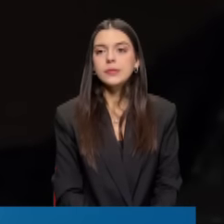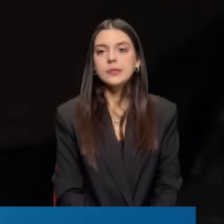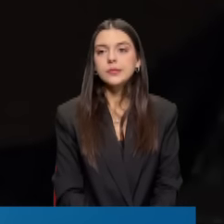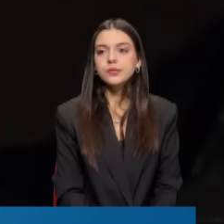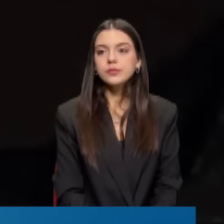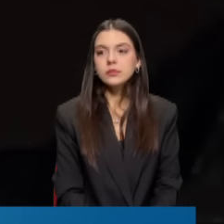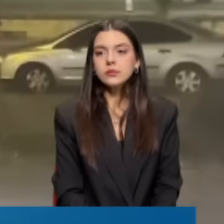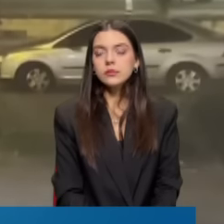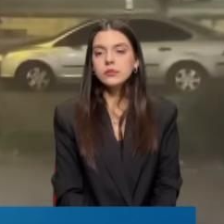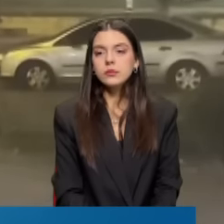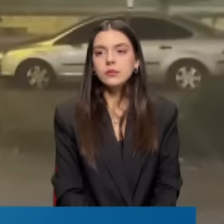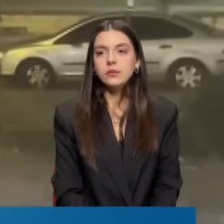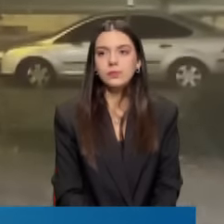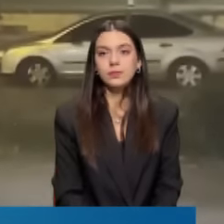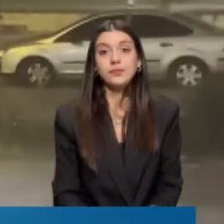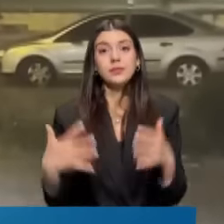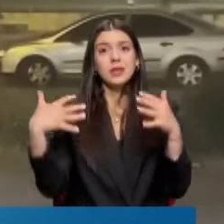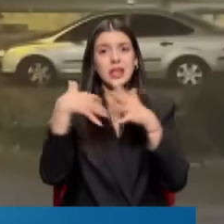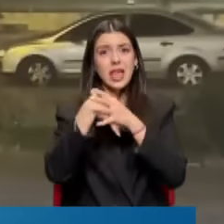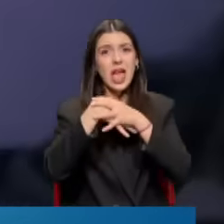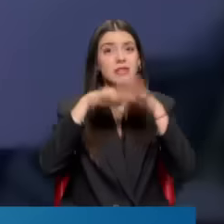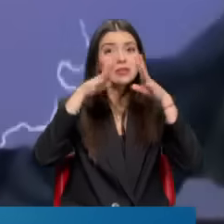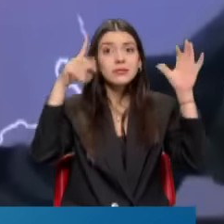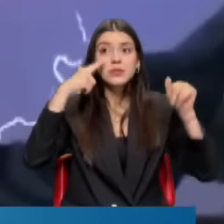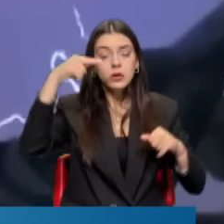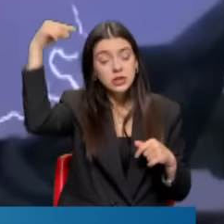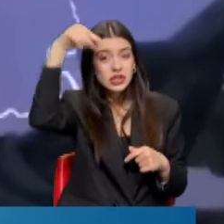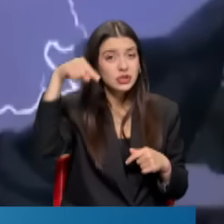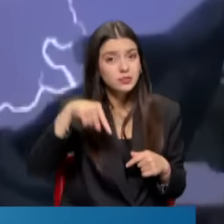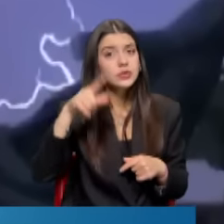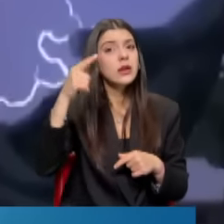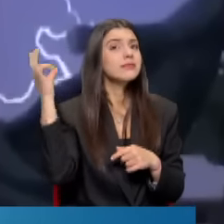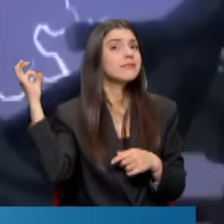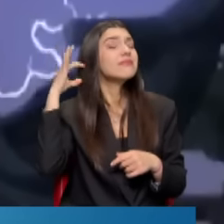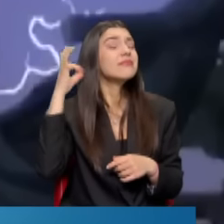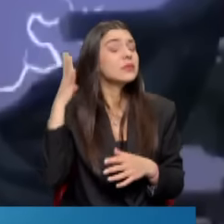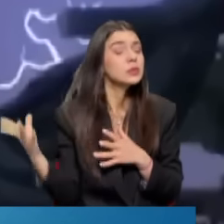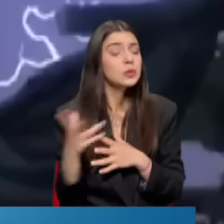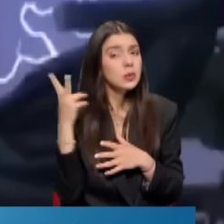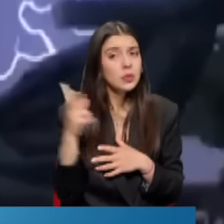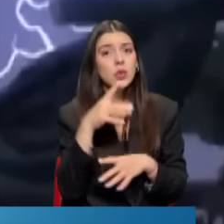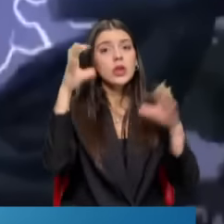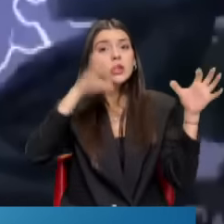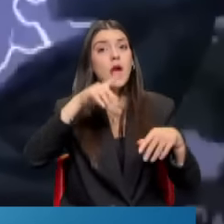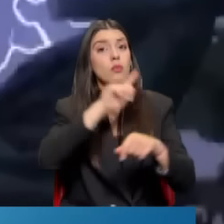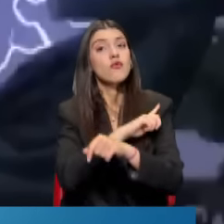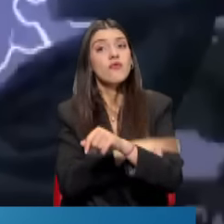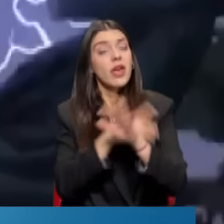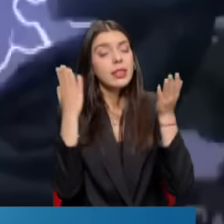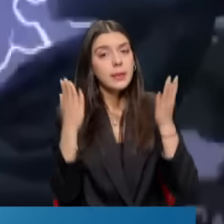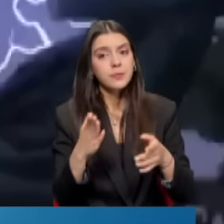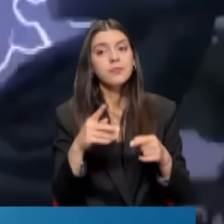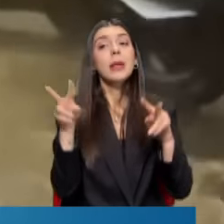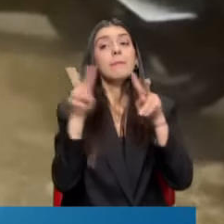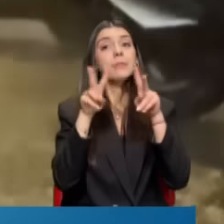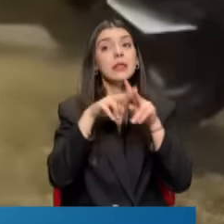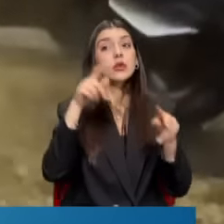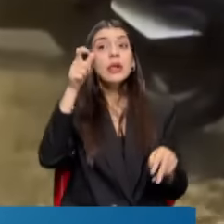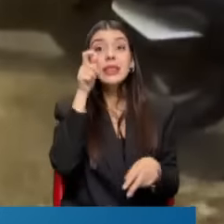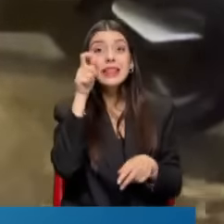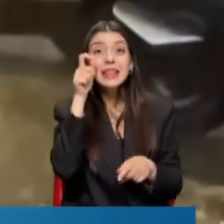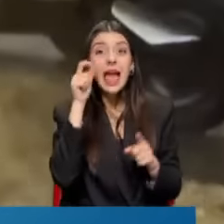geçelim geceyi aydınlatan Şimşekler gök gürültüsü ve sonrasında kuvvetli Yağmur meteorolojinin turuncu kodlu